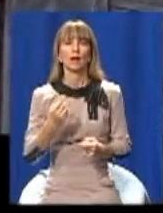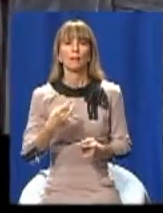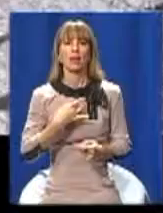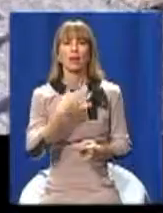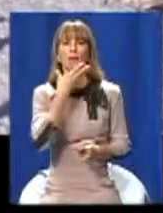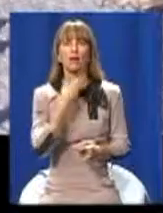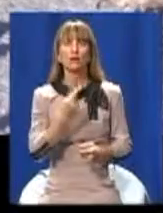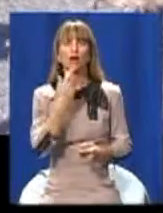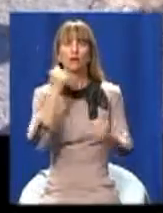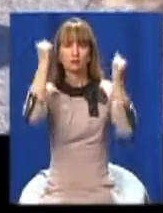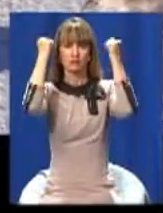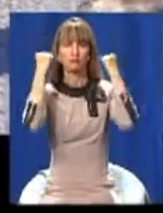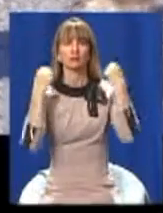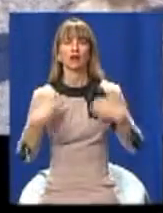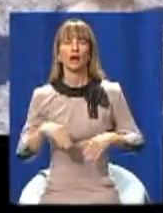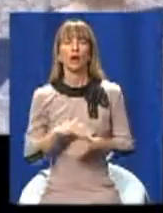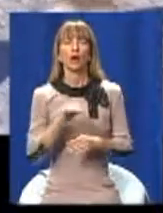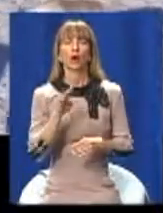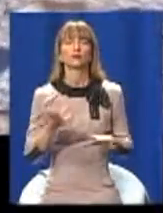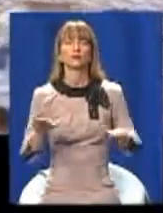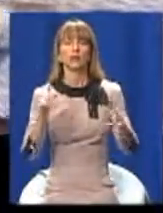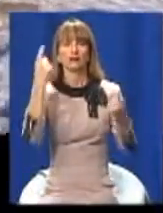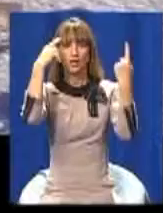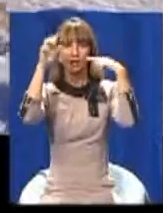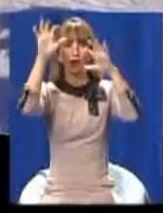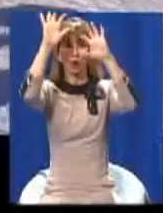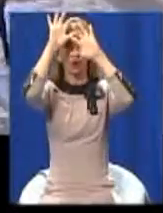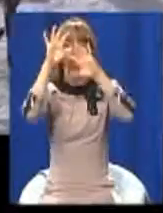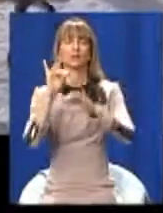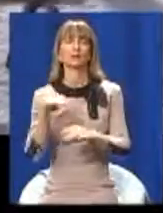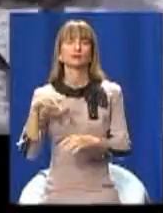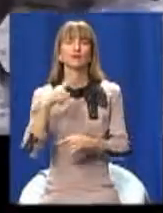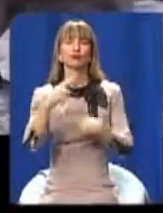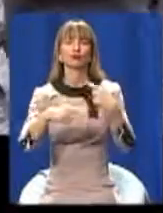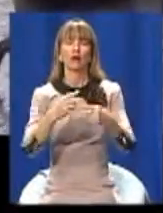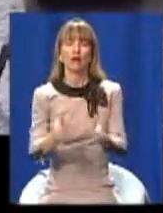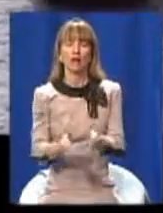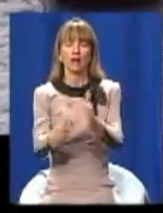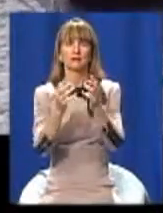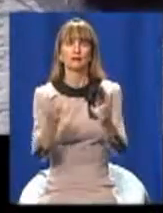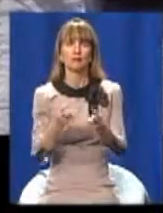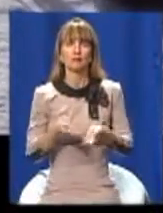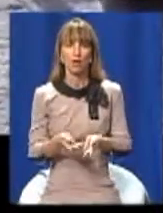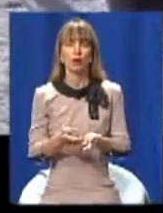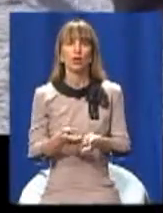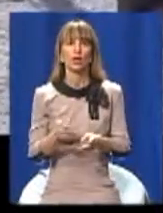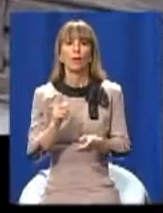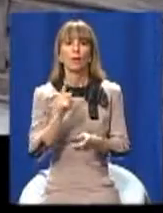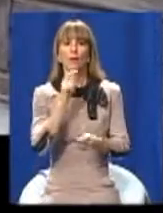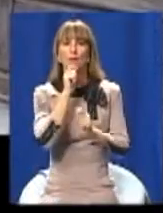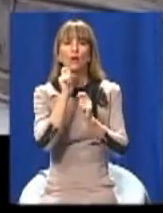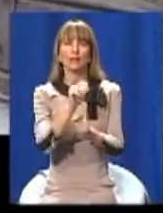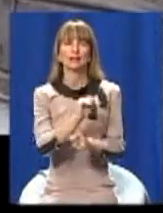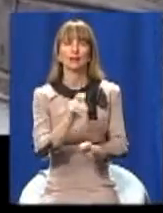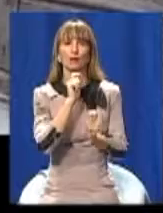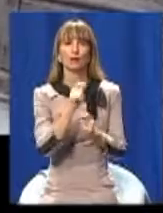червоним капелюхом. Він літає у повітрі на казкових оленях та пролазить через димарі до будинків, щоб дарувати дітям і дорослим подарунки.